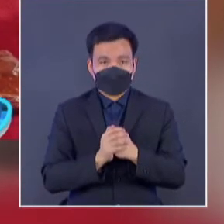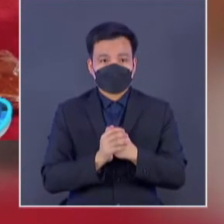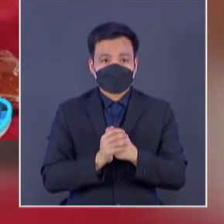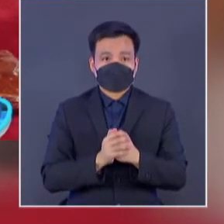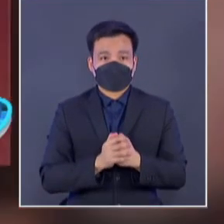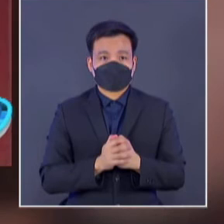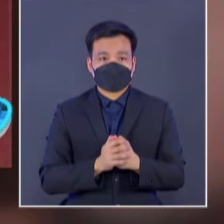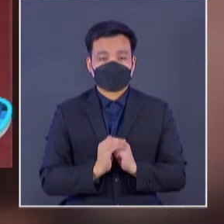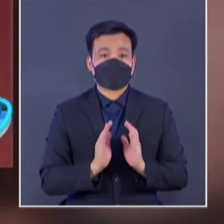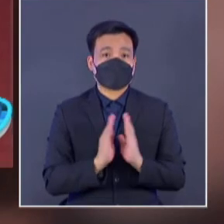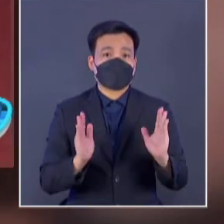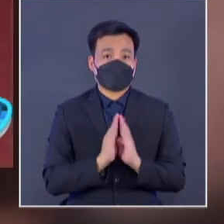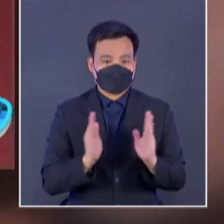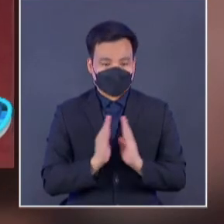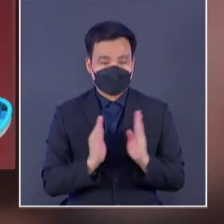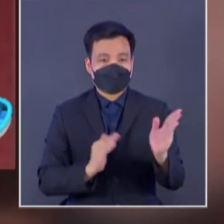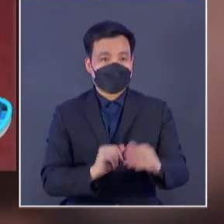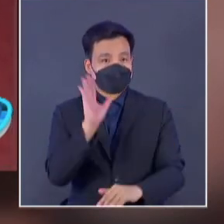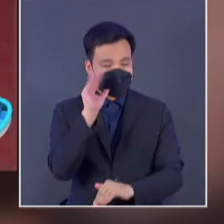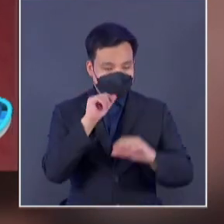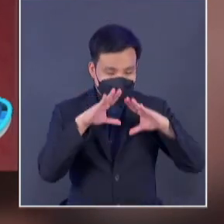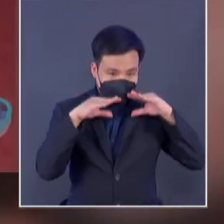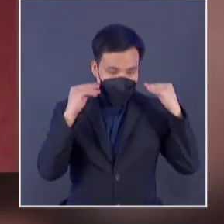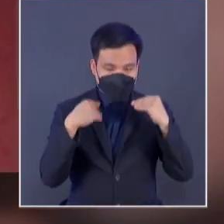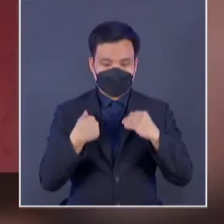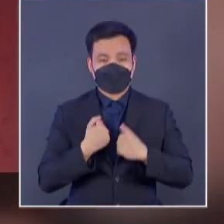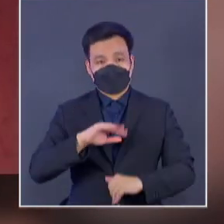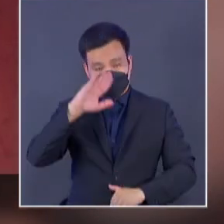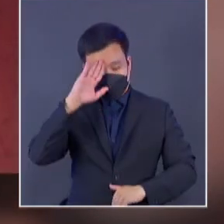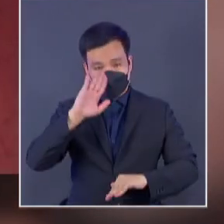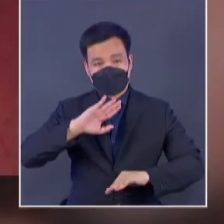พี่แล้วก็ขอบคุณที่ทำให้พ่อยิ้มได้และมีแรงต่อสู้กับโรคภัยต่างๆค่ะ